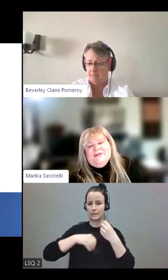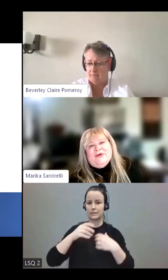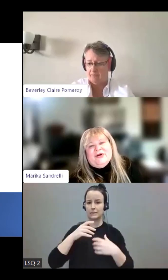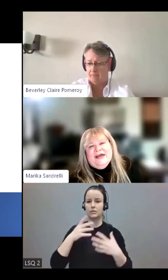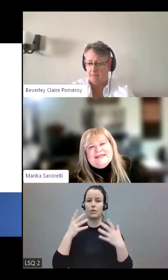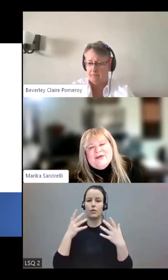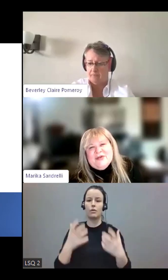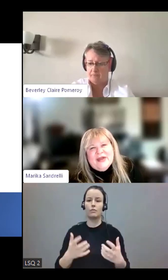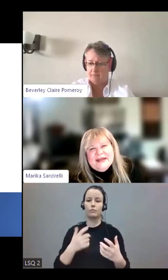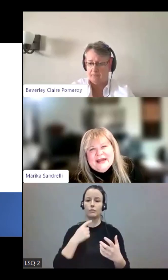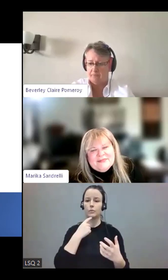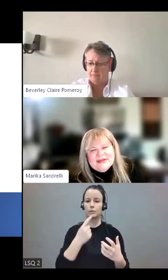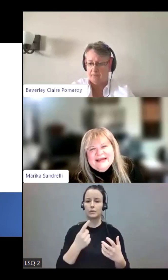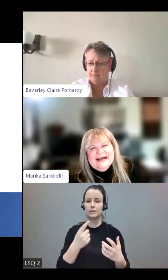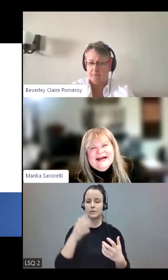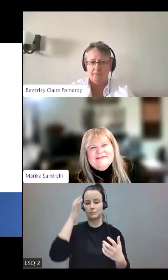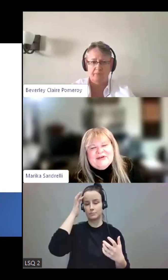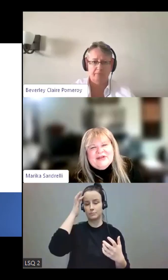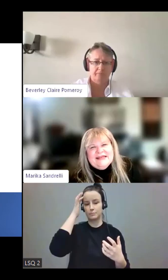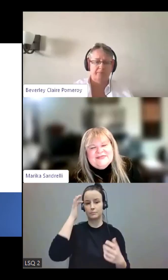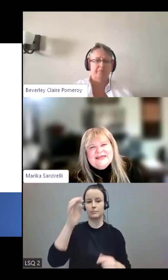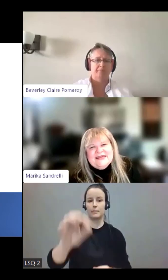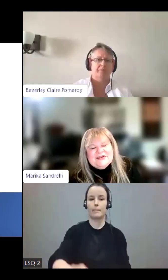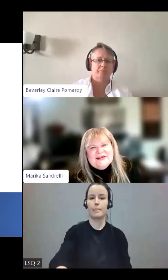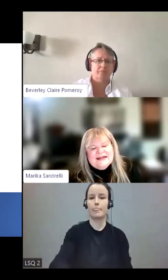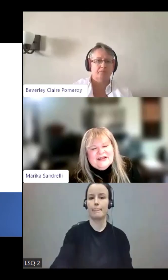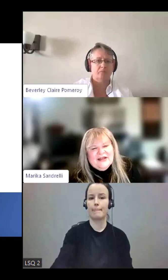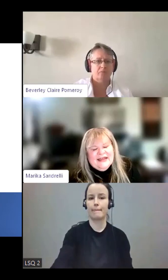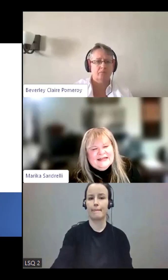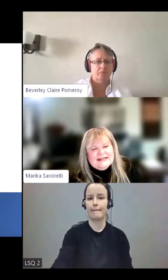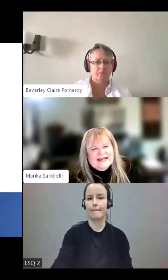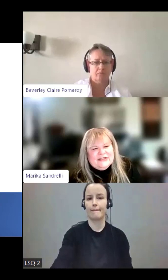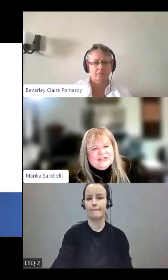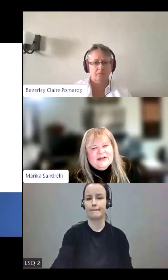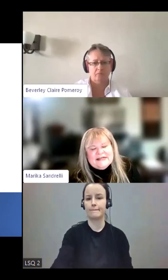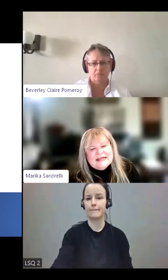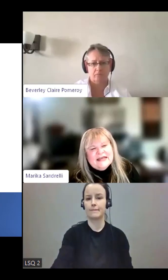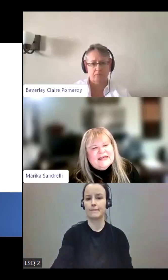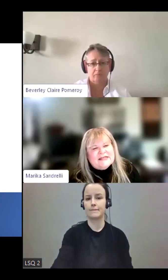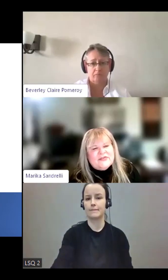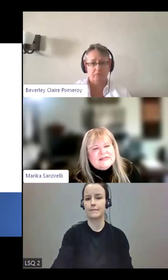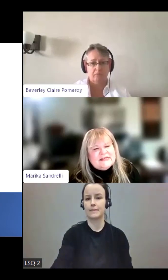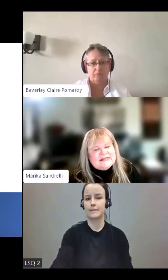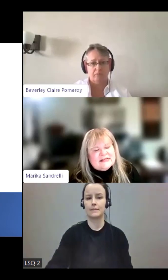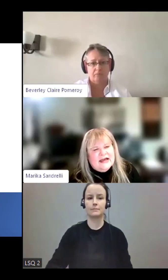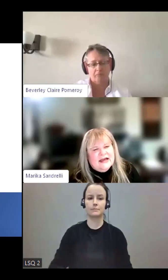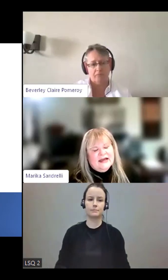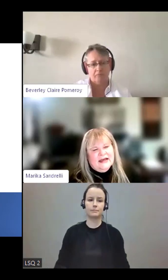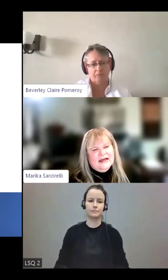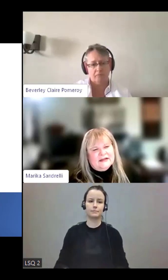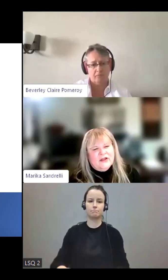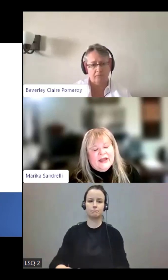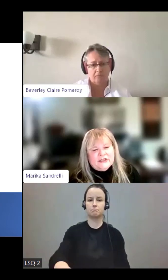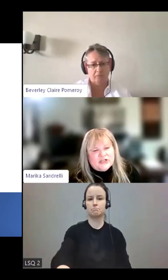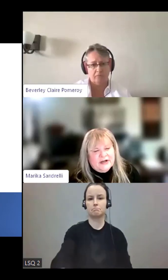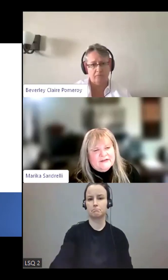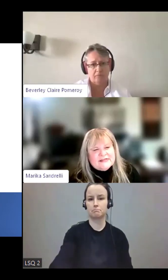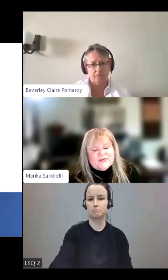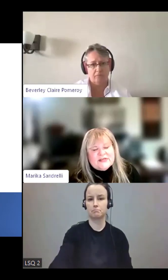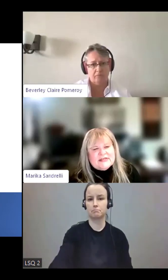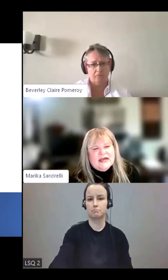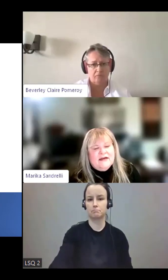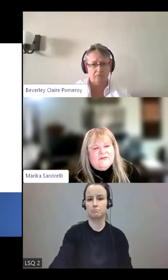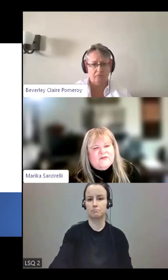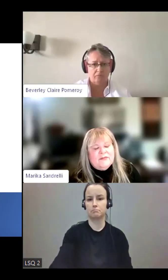lorsqu'on complète nos dossiers. Donc, ça, c'est un document, c'est le dossier d'un client,